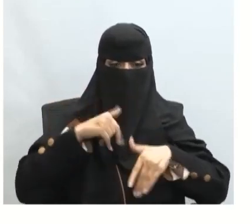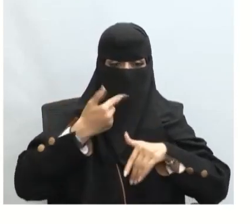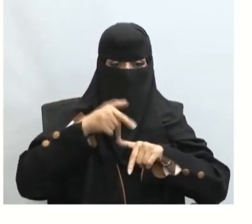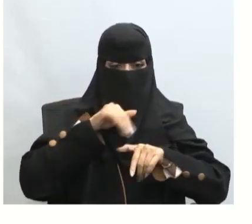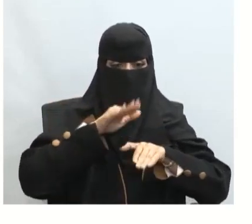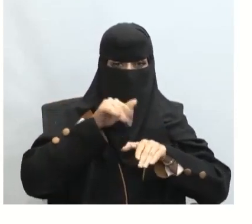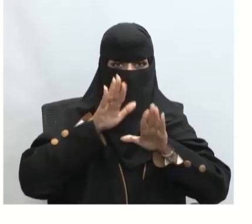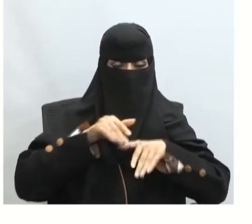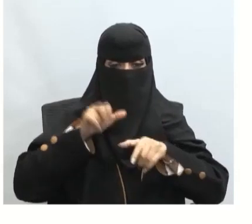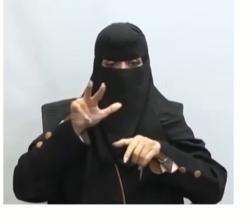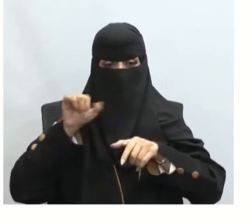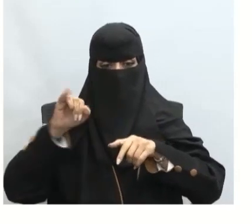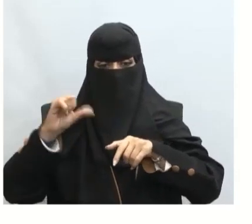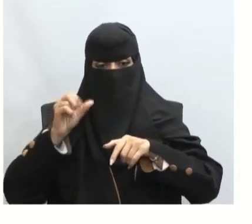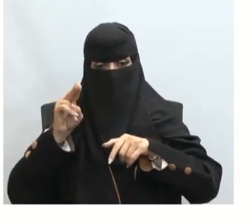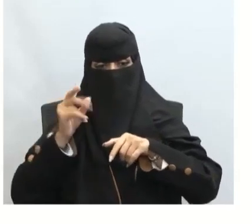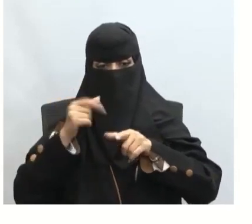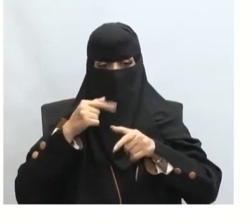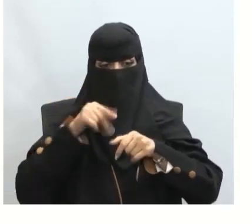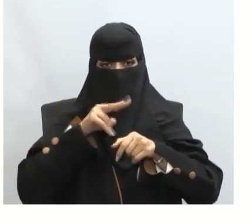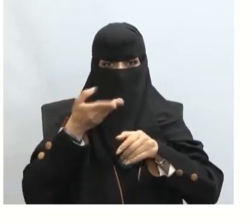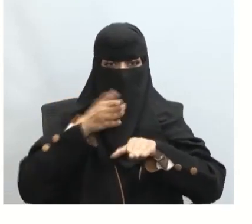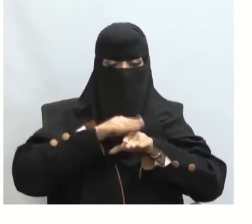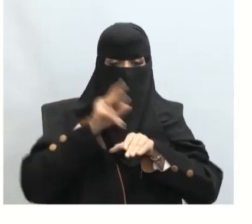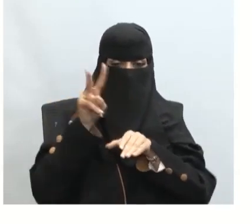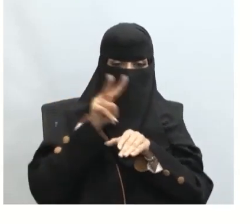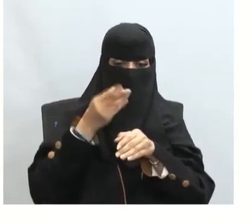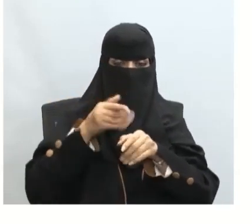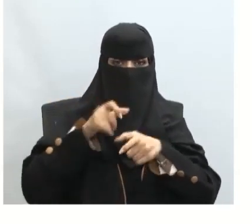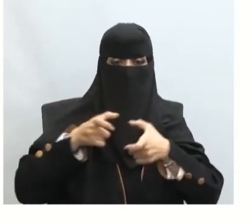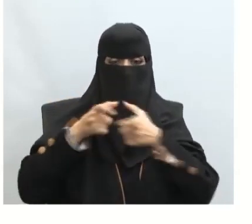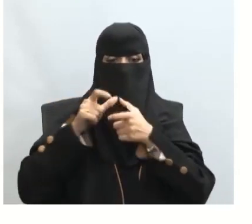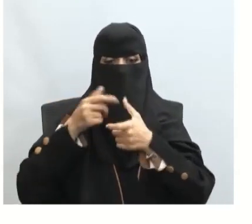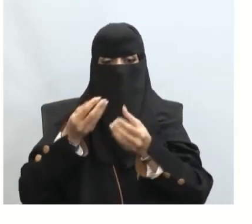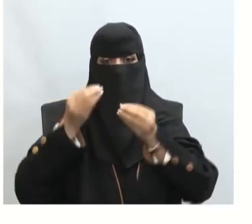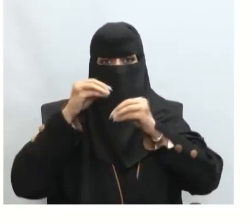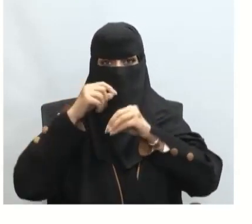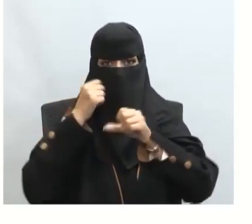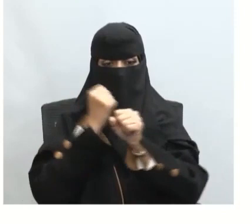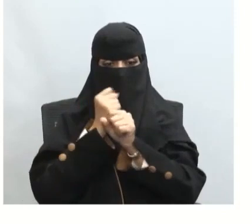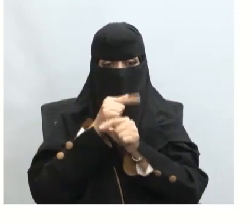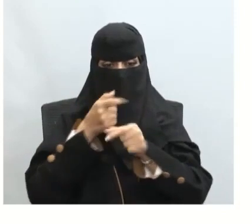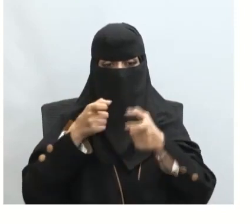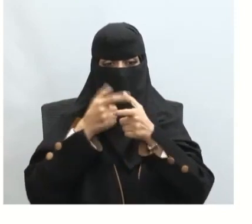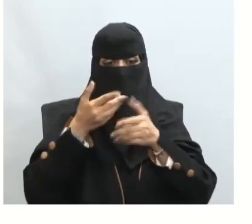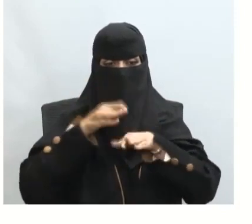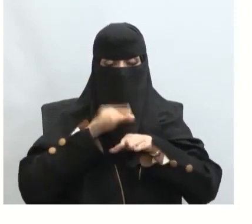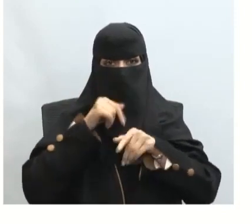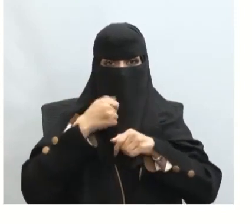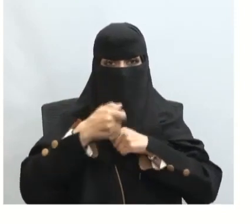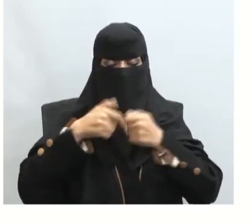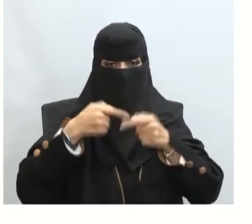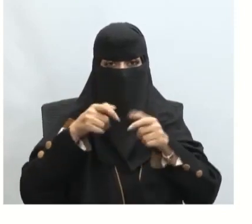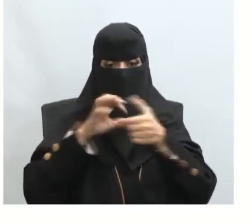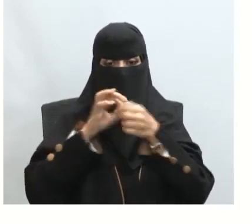تعريفها هي التفاعلات التي يحدث او الذي يحدث عندها عندما تحتوي المونومرات على اثنين من المجموعات الوظيفيه على الاقل